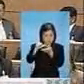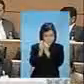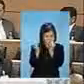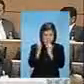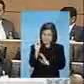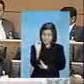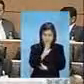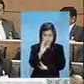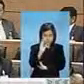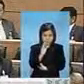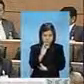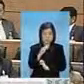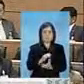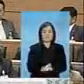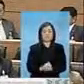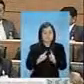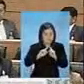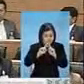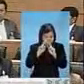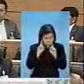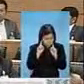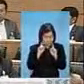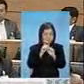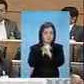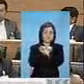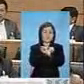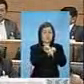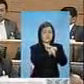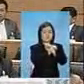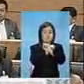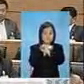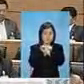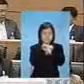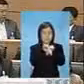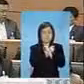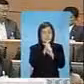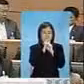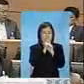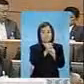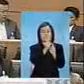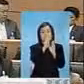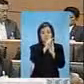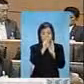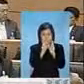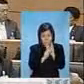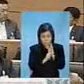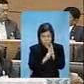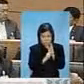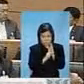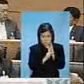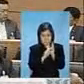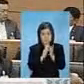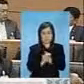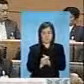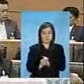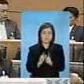แต่เราต้องปกป้องหลักนิติธรรมและสถาปนานิติรัฐให้